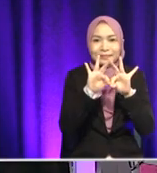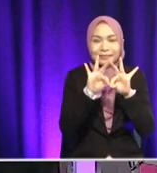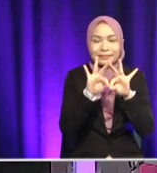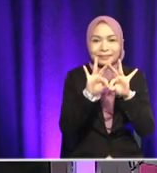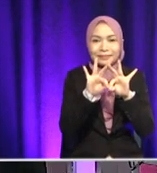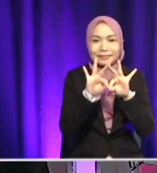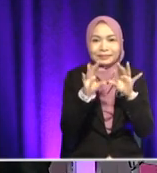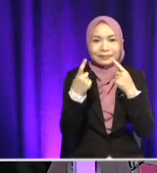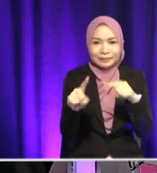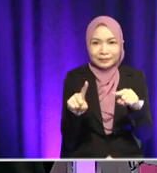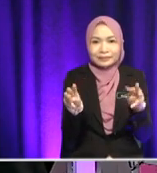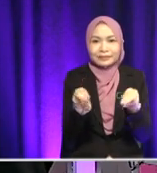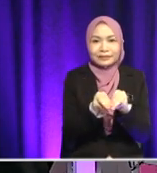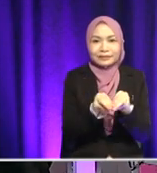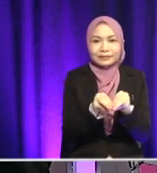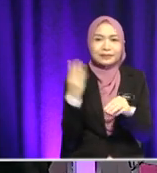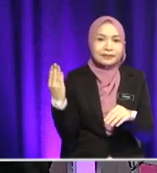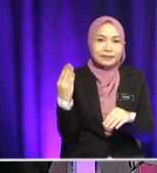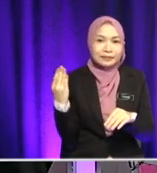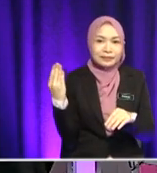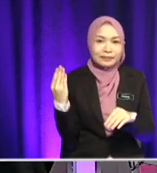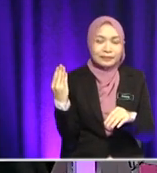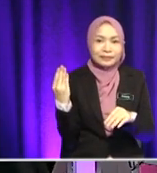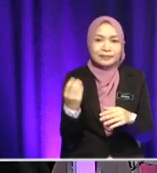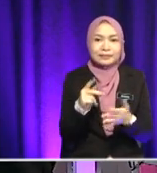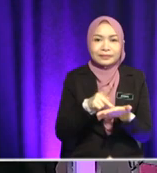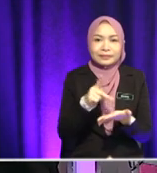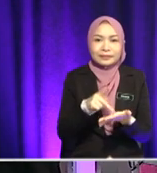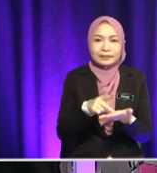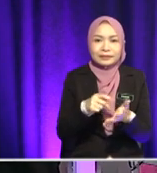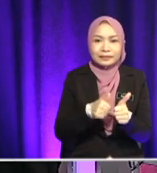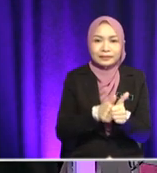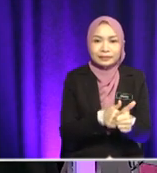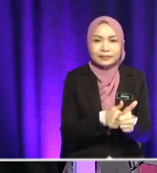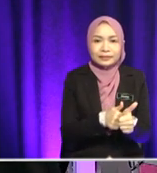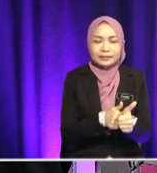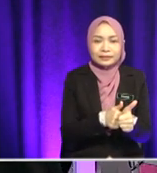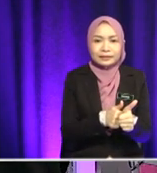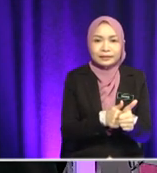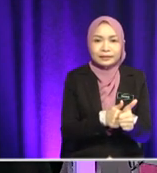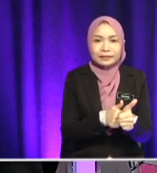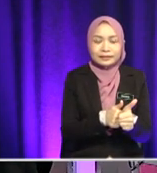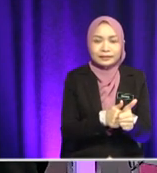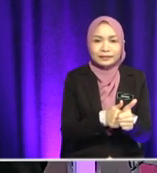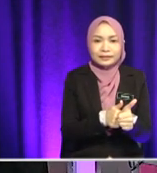Oke jadi kita buat penambahan ikut tempat yang masing-masing sama saja Oke